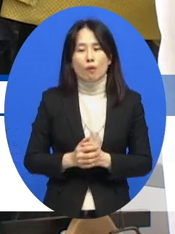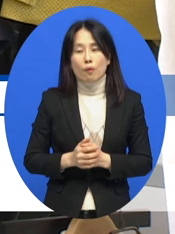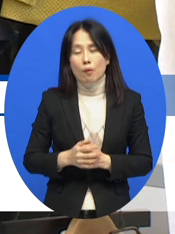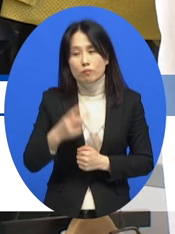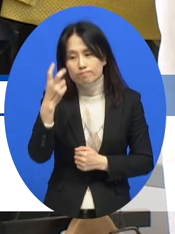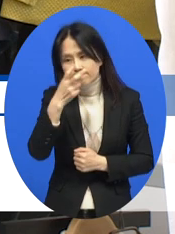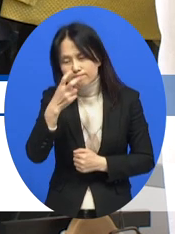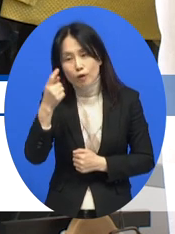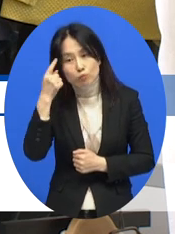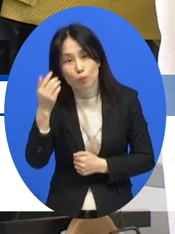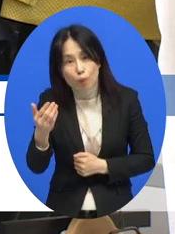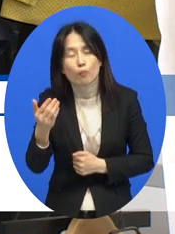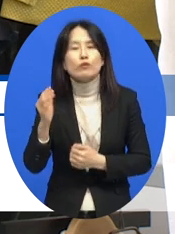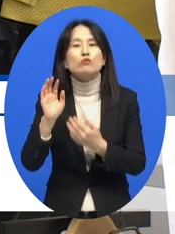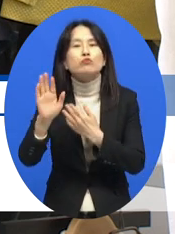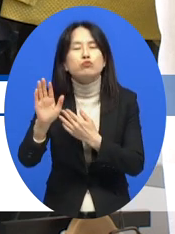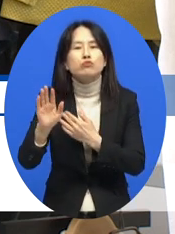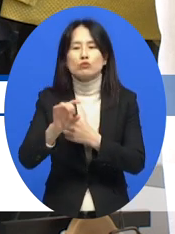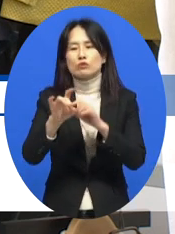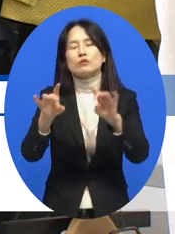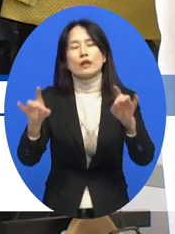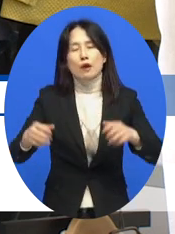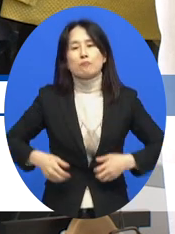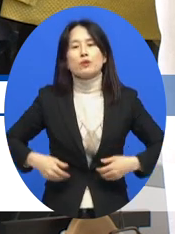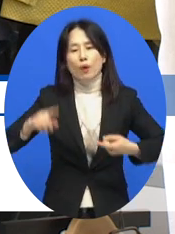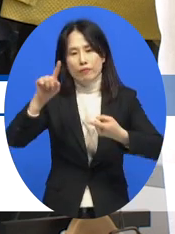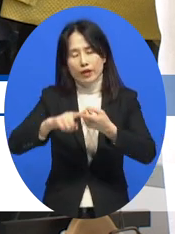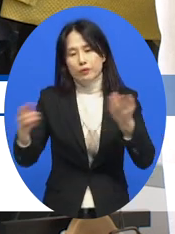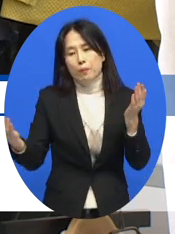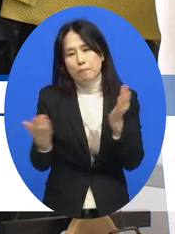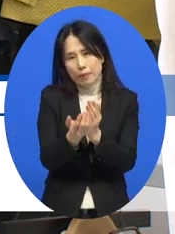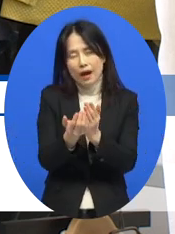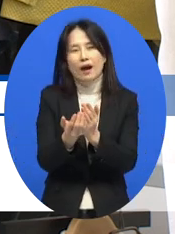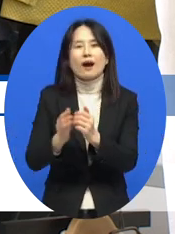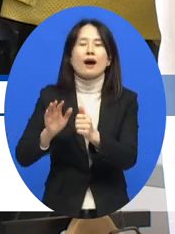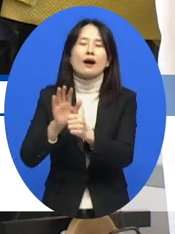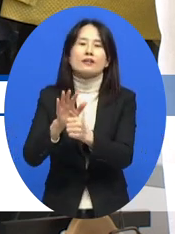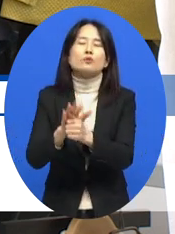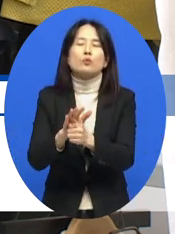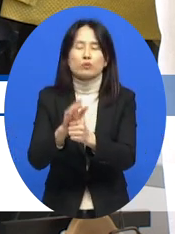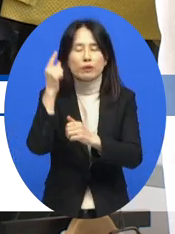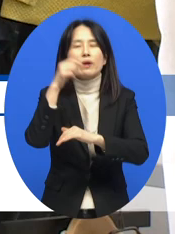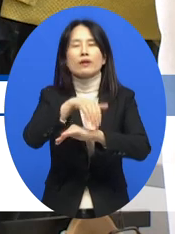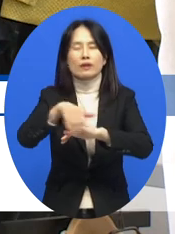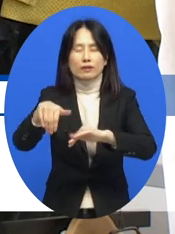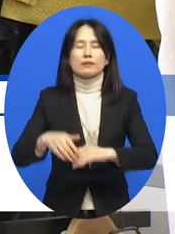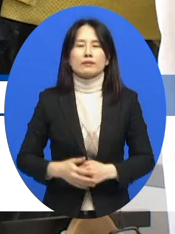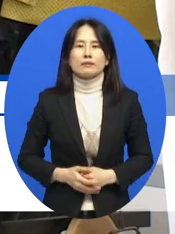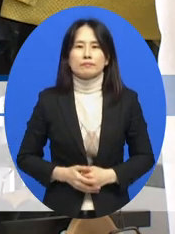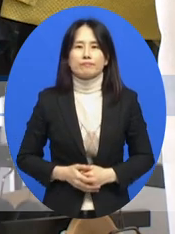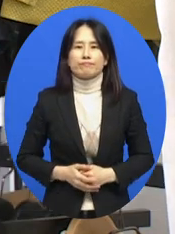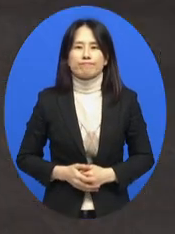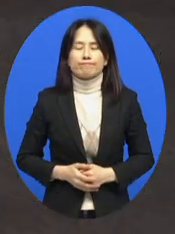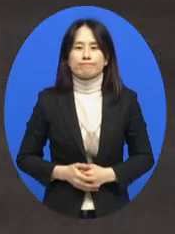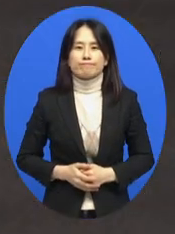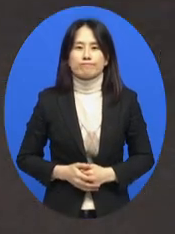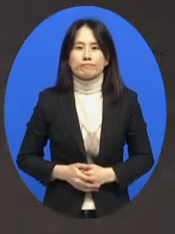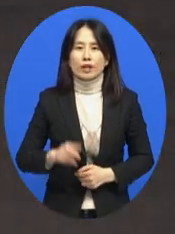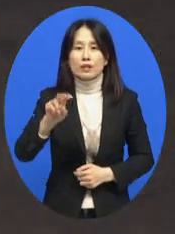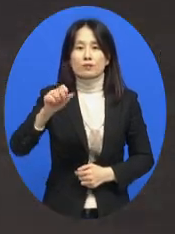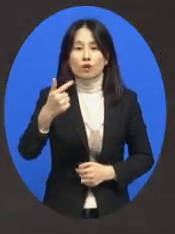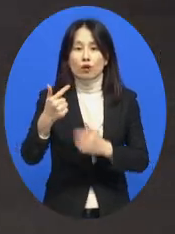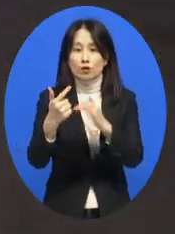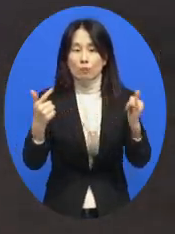사업이 무엇인지 수요 조사를 한 다음에 이제 각자 지원 그에 필요한 맞는 지원 사업을 발굴해 보려고 합니다